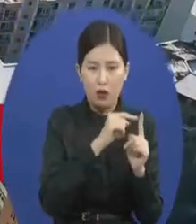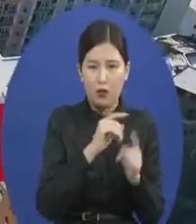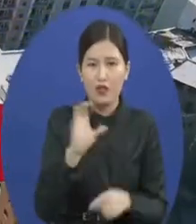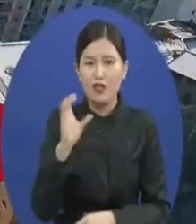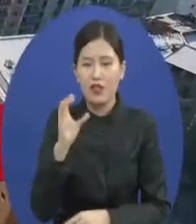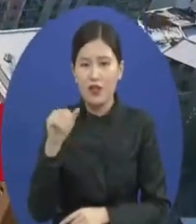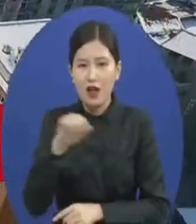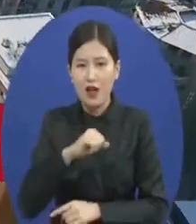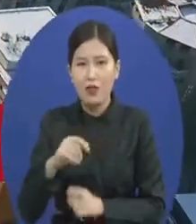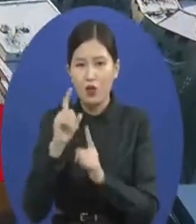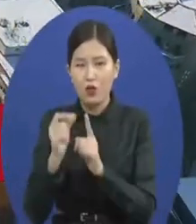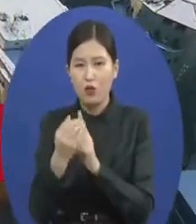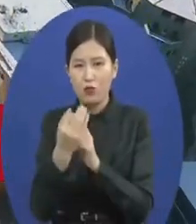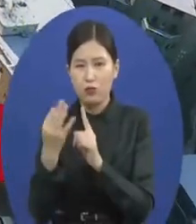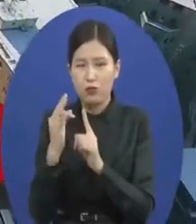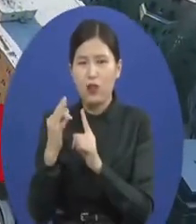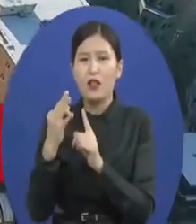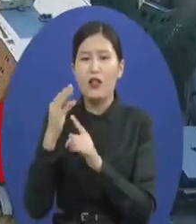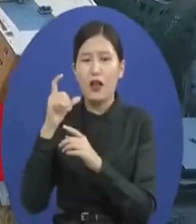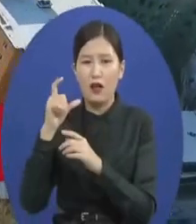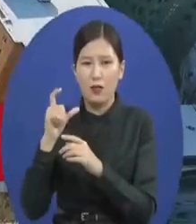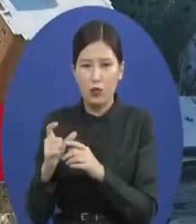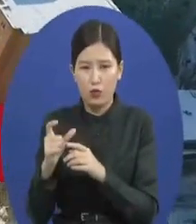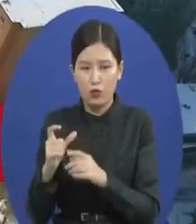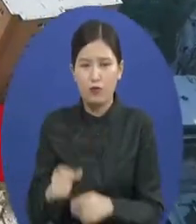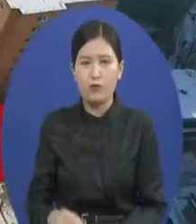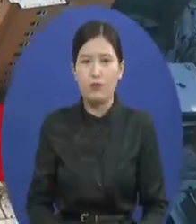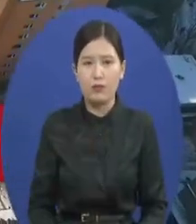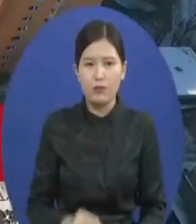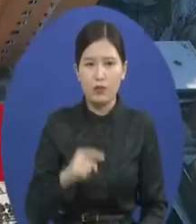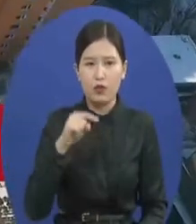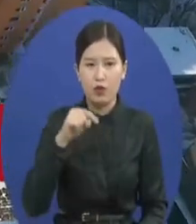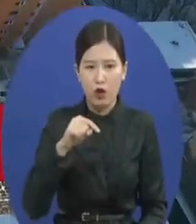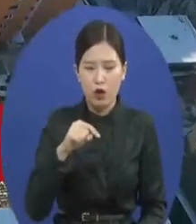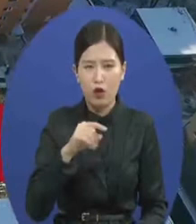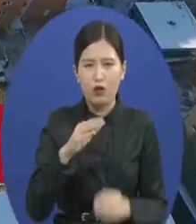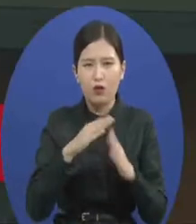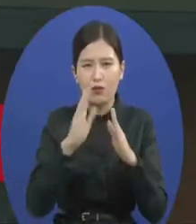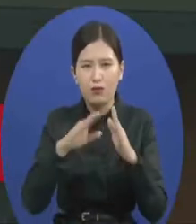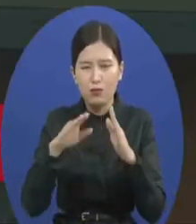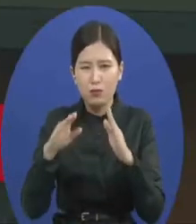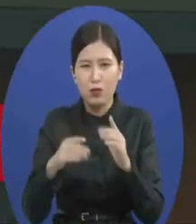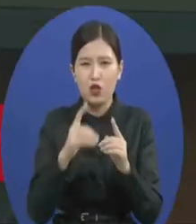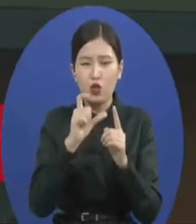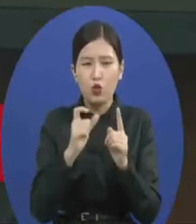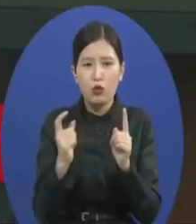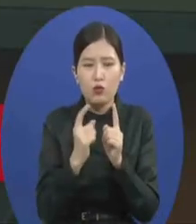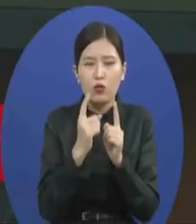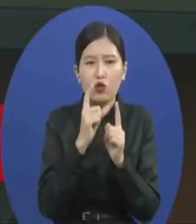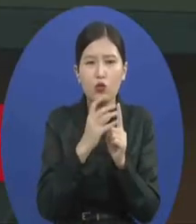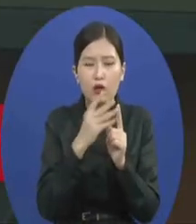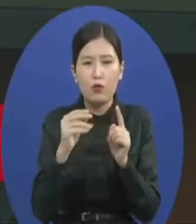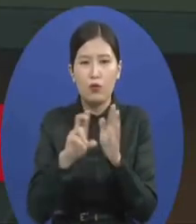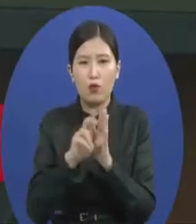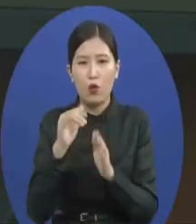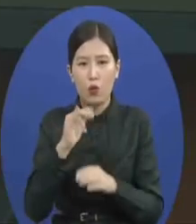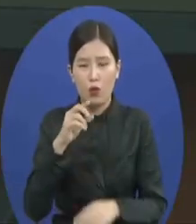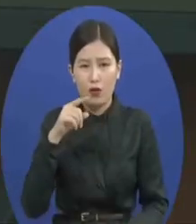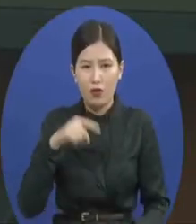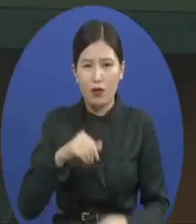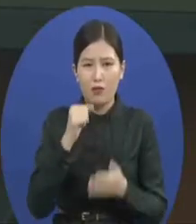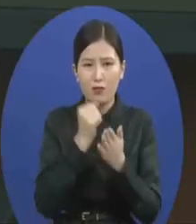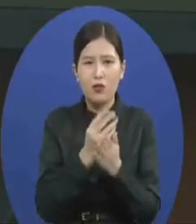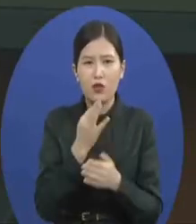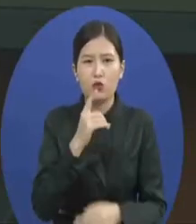хөл хорийн дунд хязгаарлалтын түвшин 1 буюу түүнээс доош болж буурсан. Улаанбаатар хотод өнөөдрийн байдлаар батлагдсан